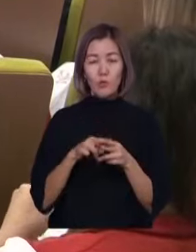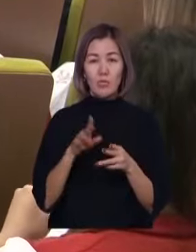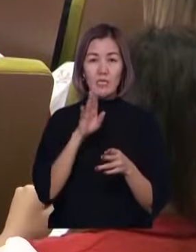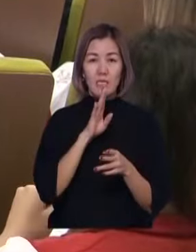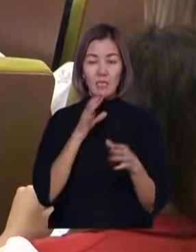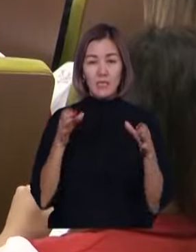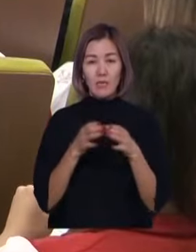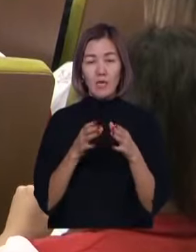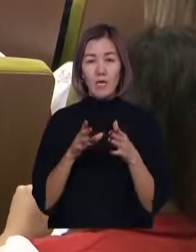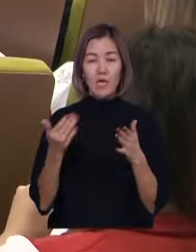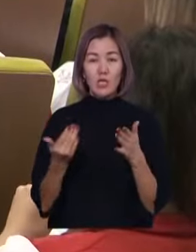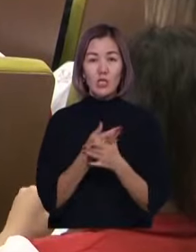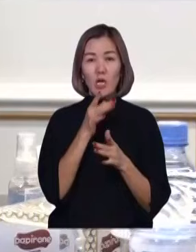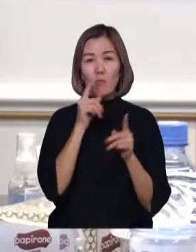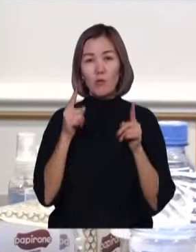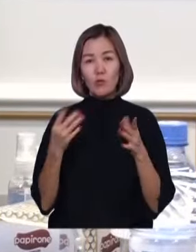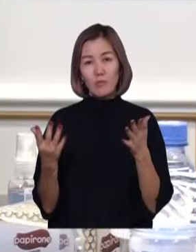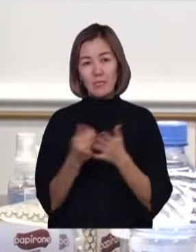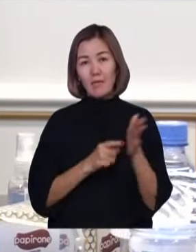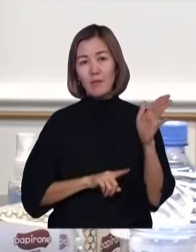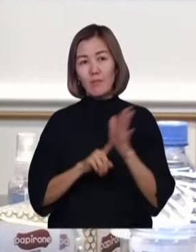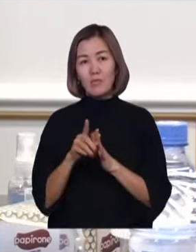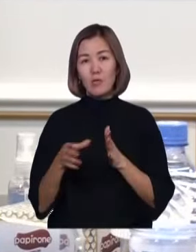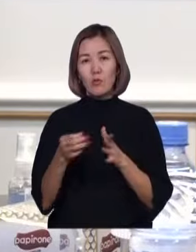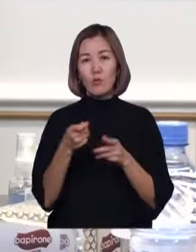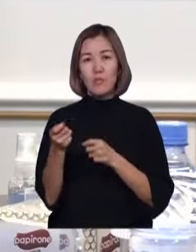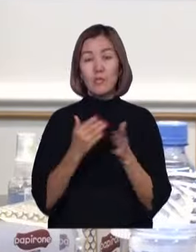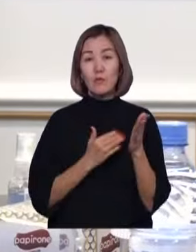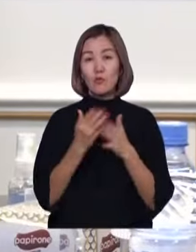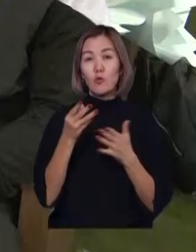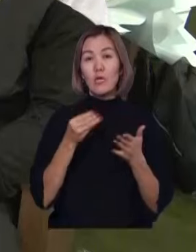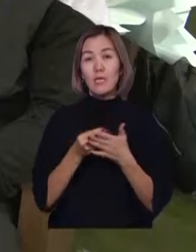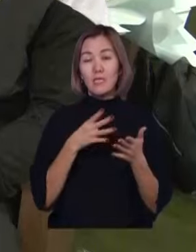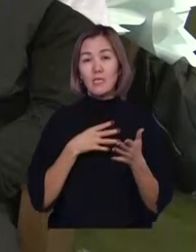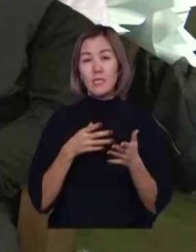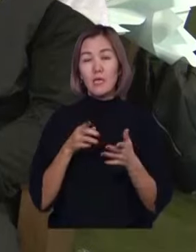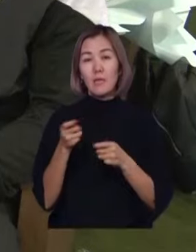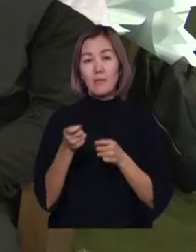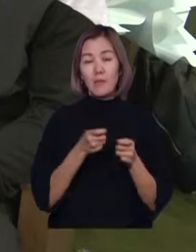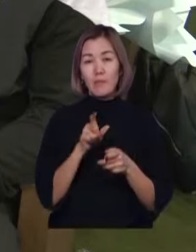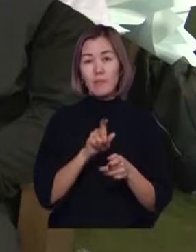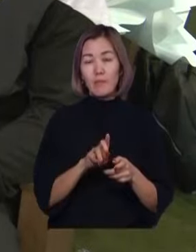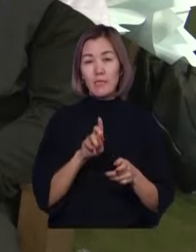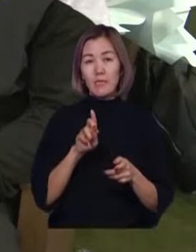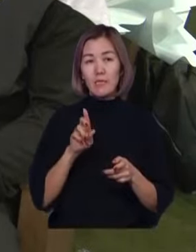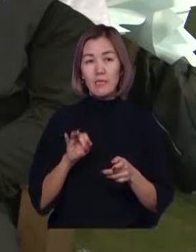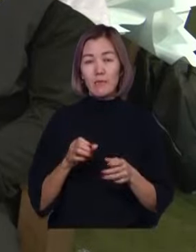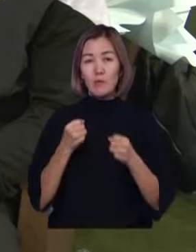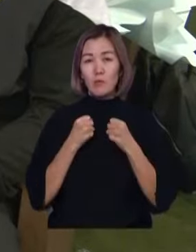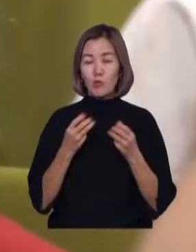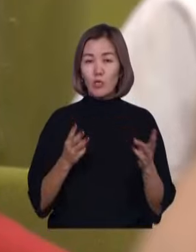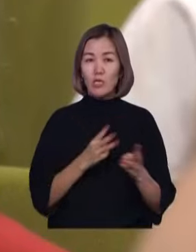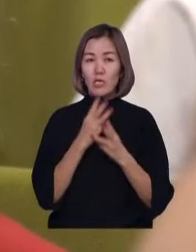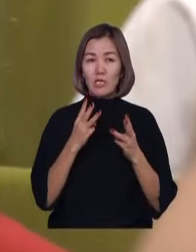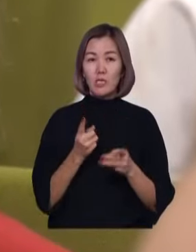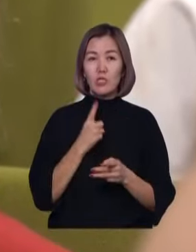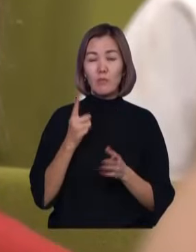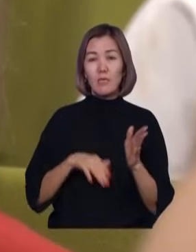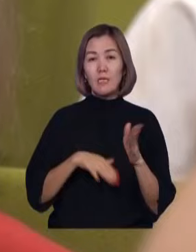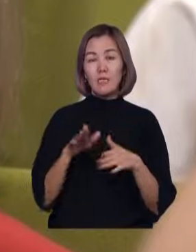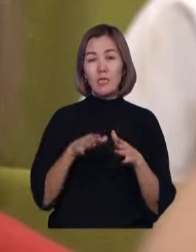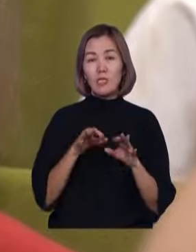жаңа волейбол маусымын сәтті бастады. Бұл жетістікті облыс әкімі жоғары бағалады. Бейбіт Исабаев спортшылардың жеңіске деген құштарлығы мен шеберлігін айрықша